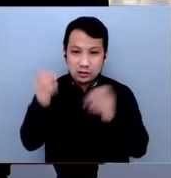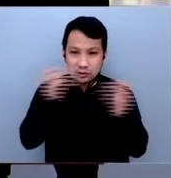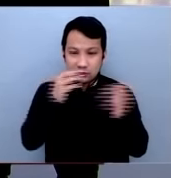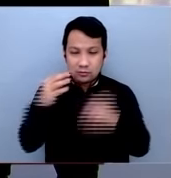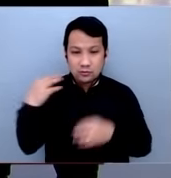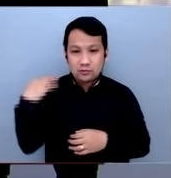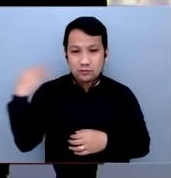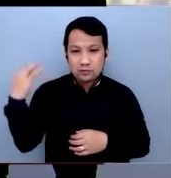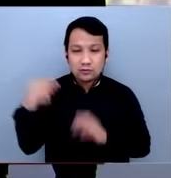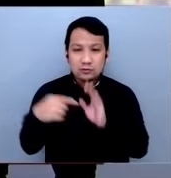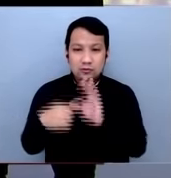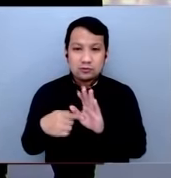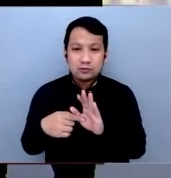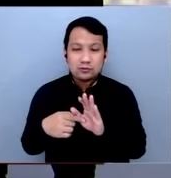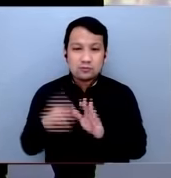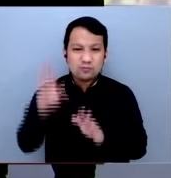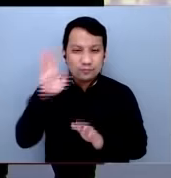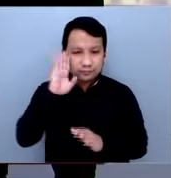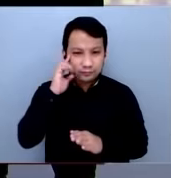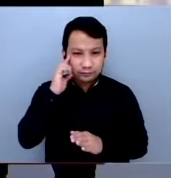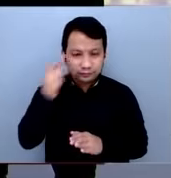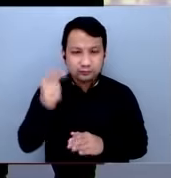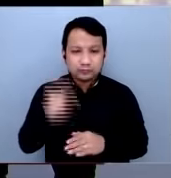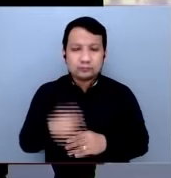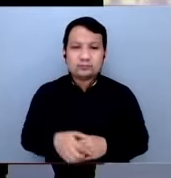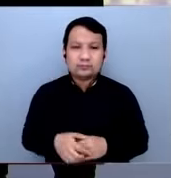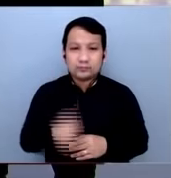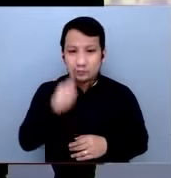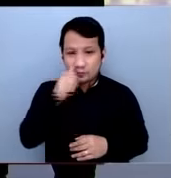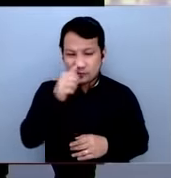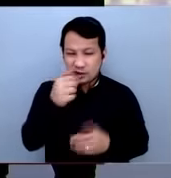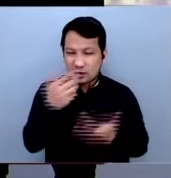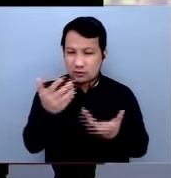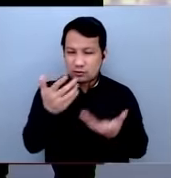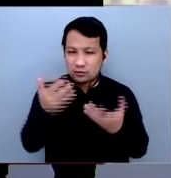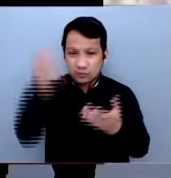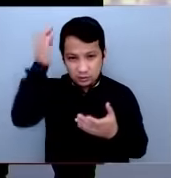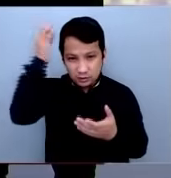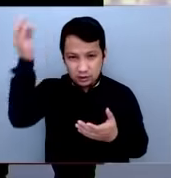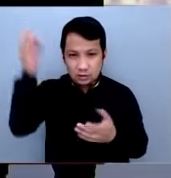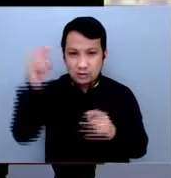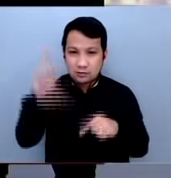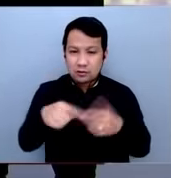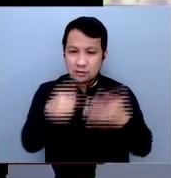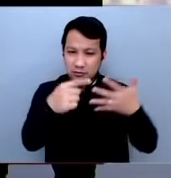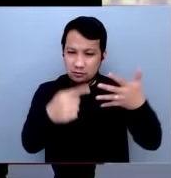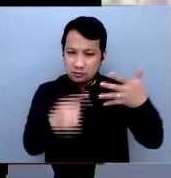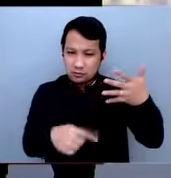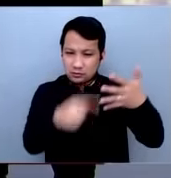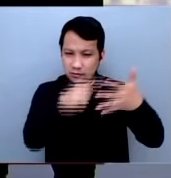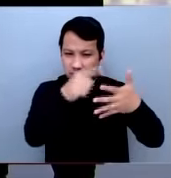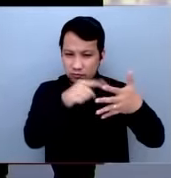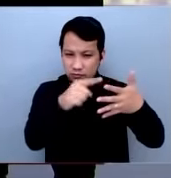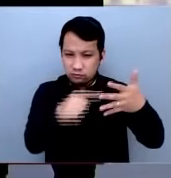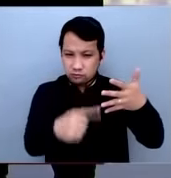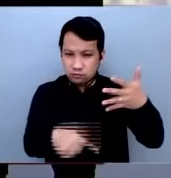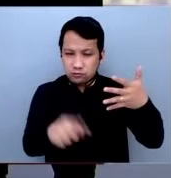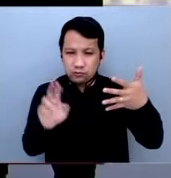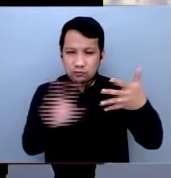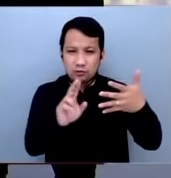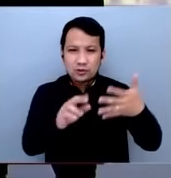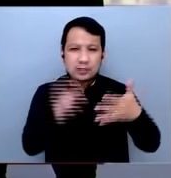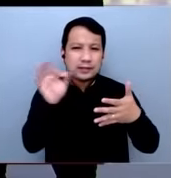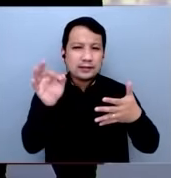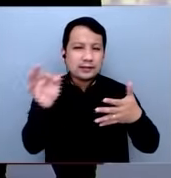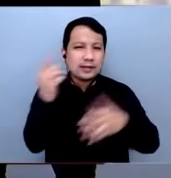ngayon ni Senator Bongo. Ito po kasing hair drug testing, kayang ma-detect ang illegal drug use hanggang